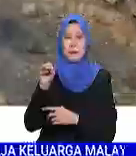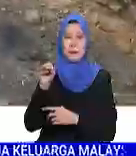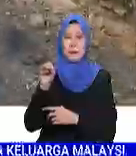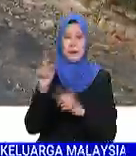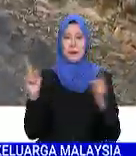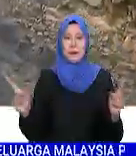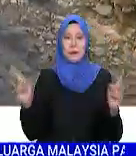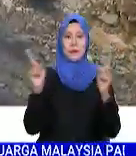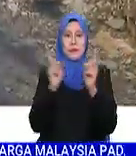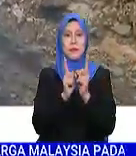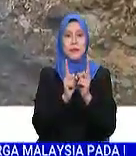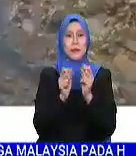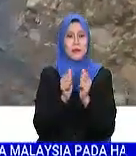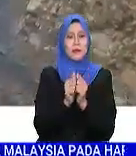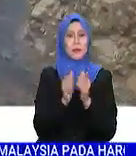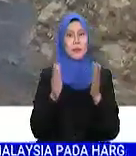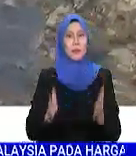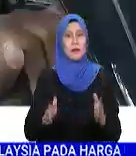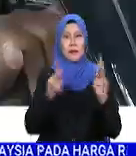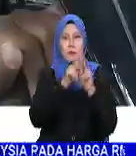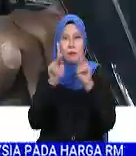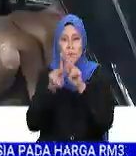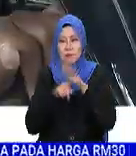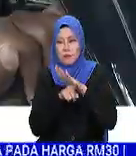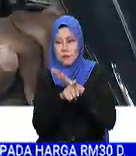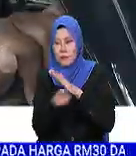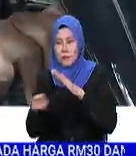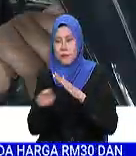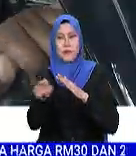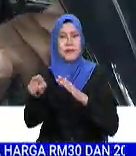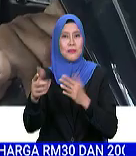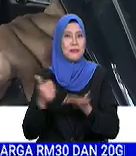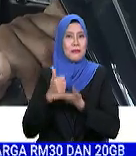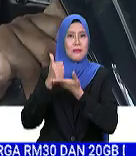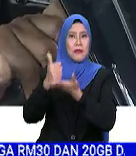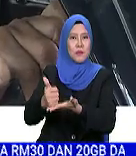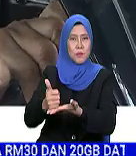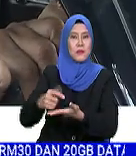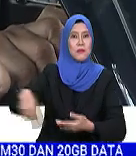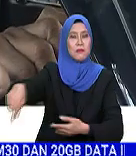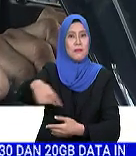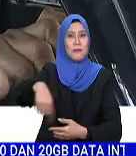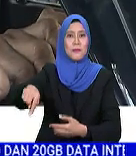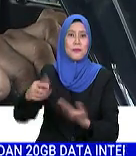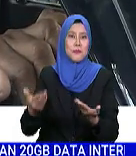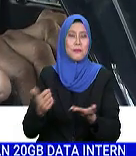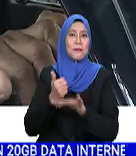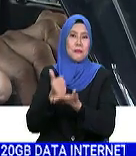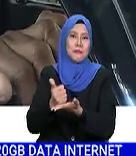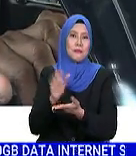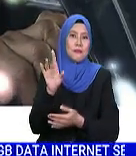berjumpa dengan warga yang tinggal di pendalaman, dan kita akan bantu mereka dari segi orang kata bantuan,